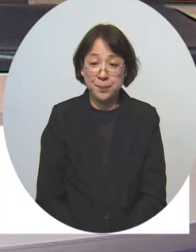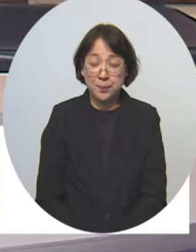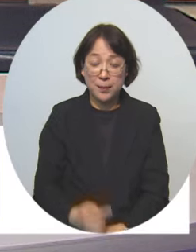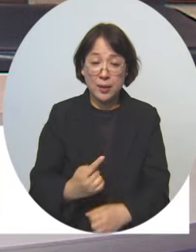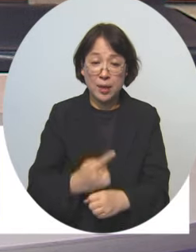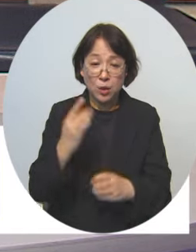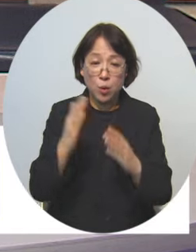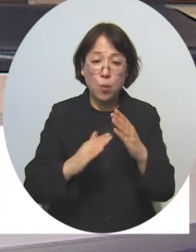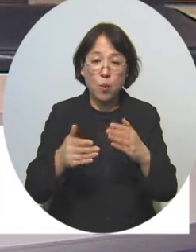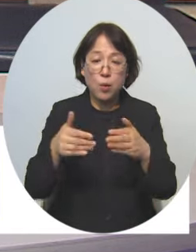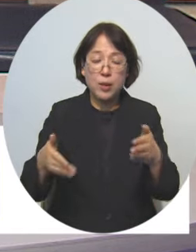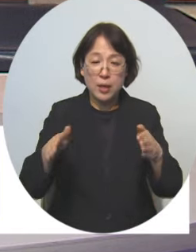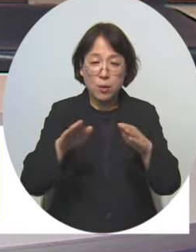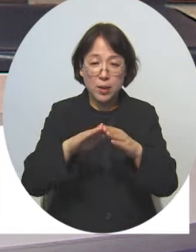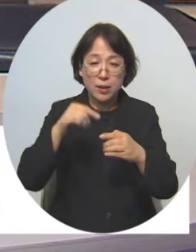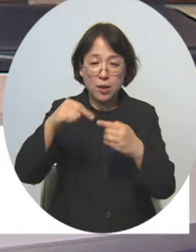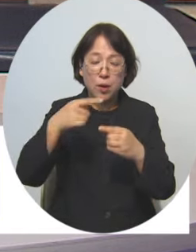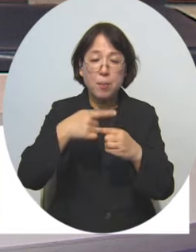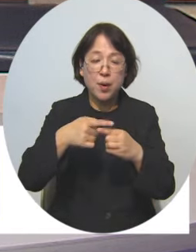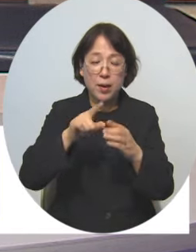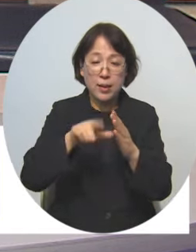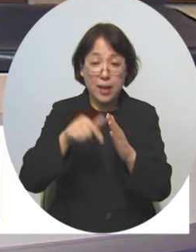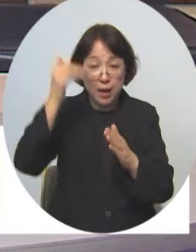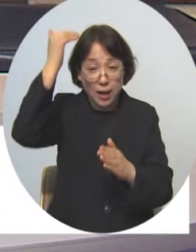지난해 공공기관 경영평가에서